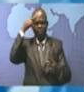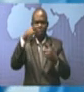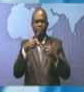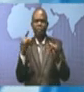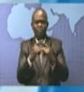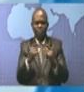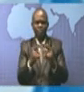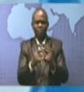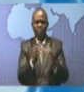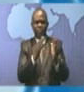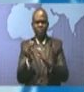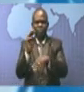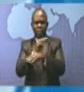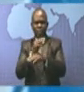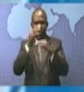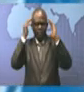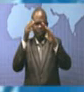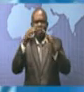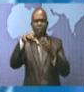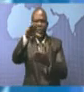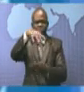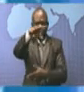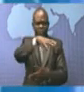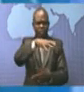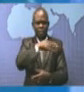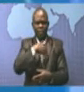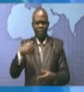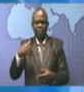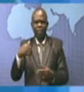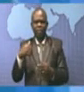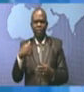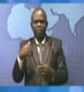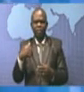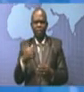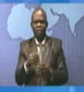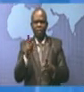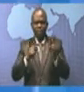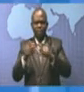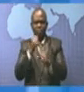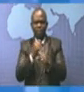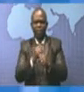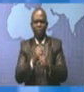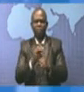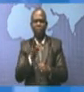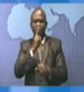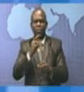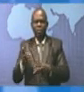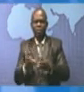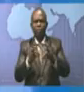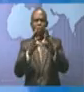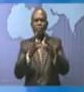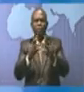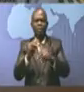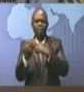tenue ce samedi par le ministre en charge d'environnement à l'endroit des exploitants des rivières traversant la mairie de Bujumbura. Allez, détails avec